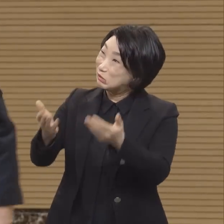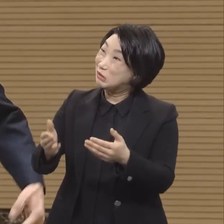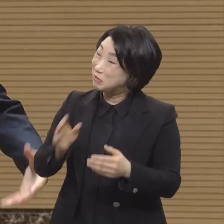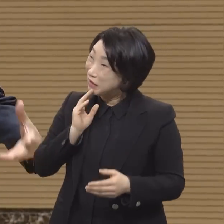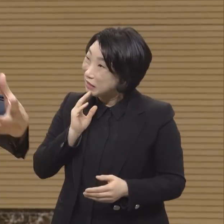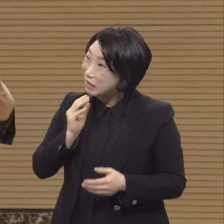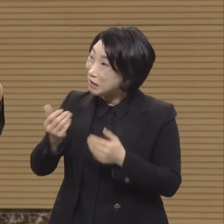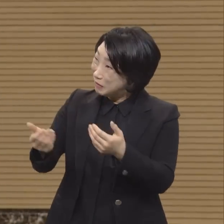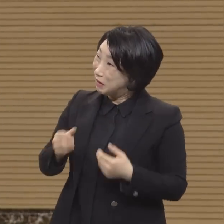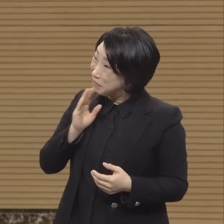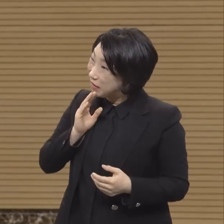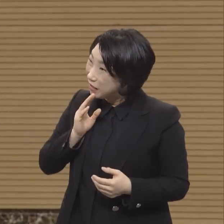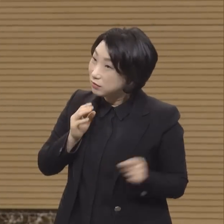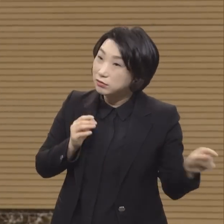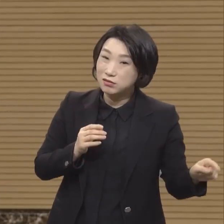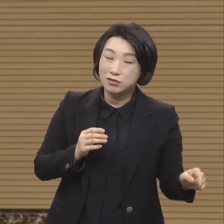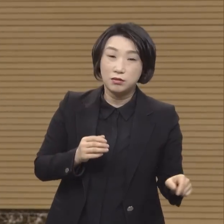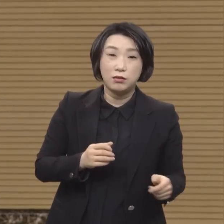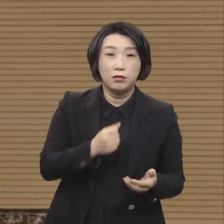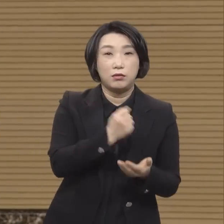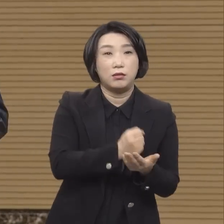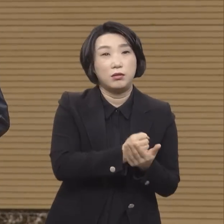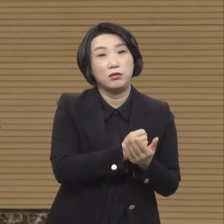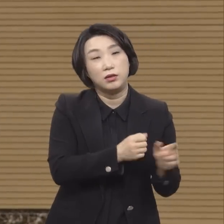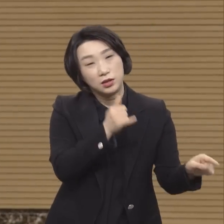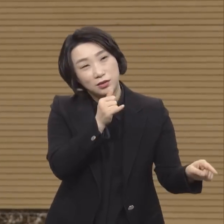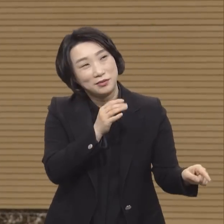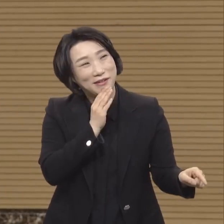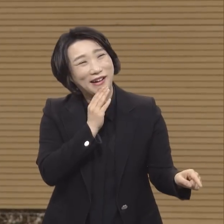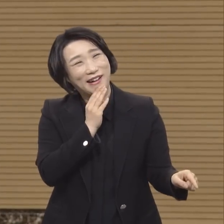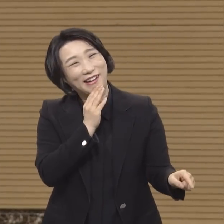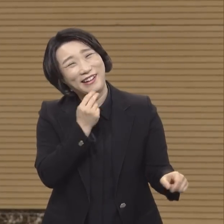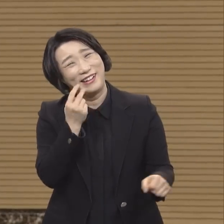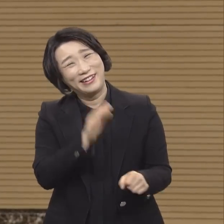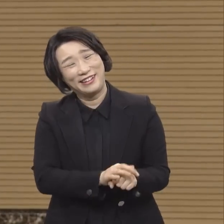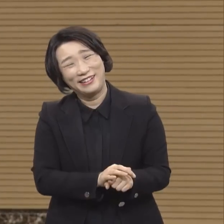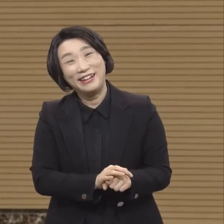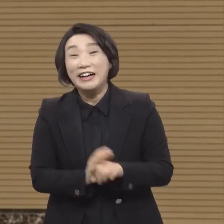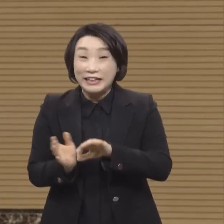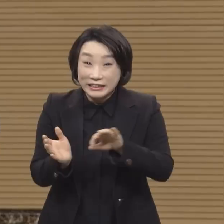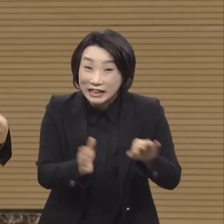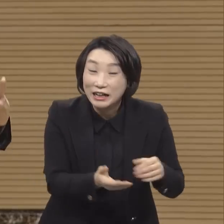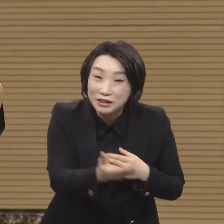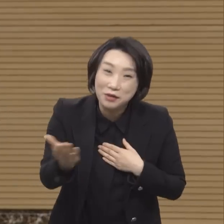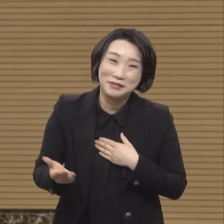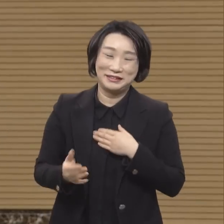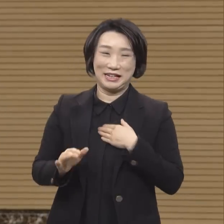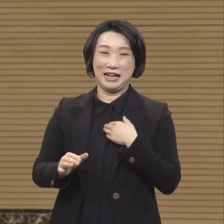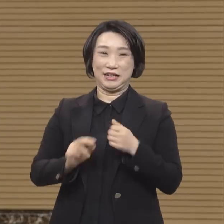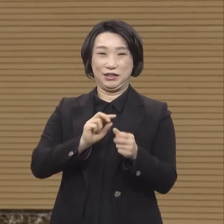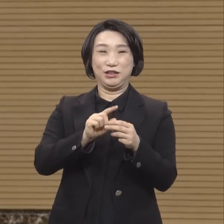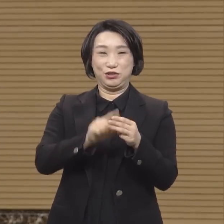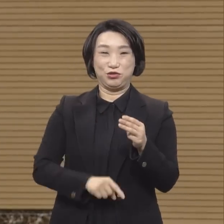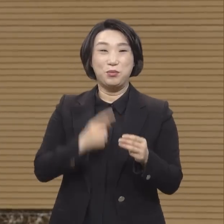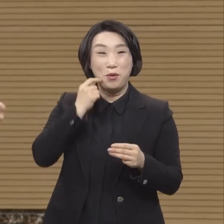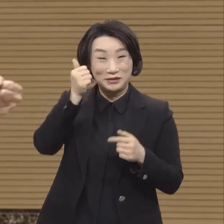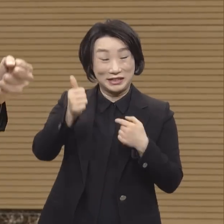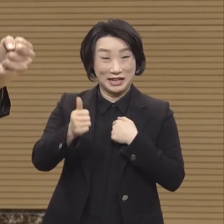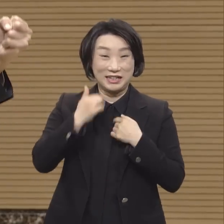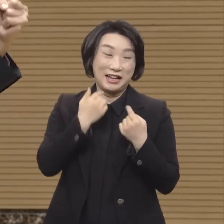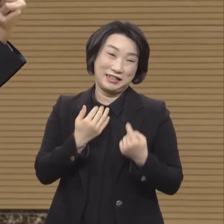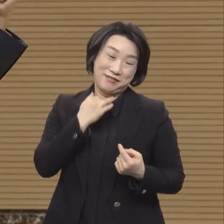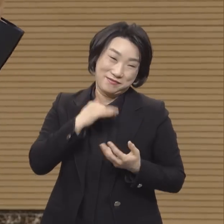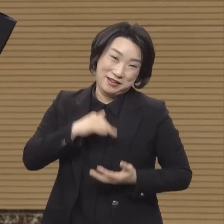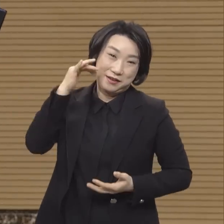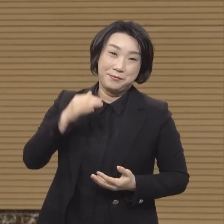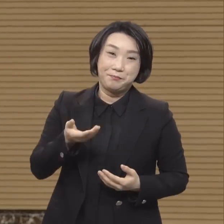해? 참 상당히 참 건방 떠는 거예요. 자, 윤석준 목사가 나이 먹었어요.